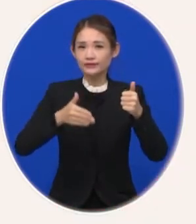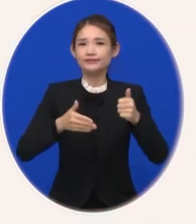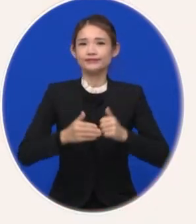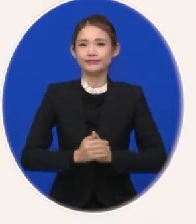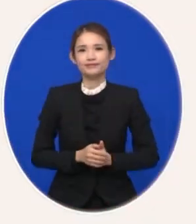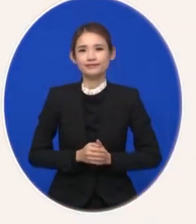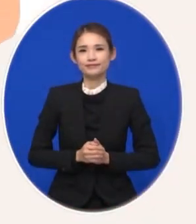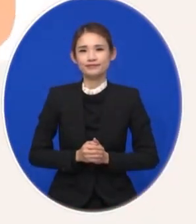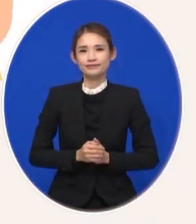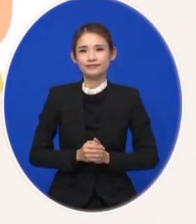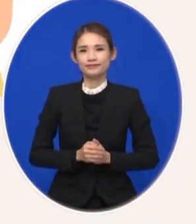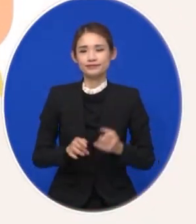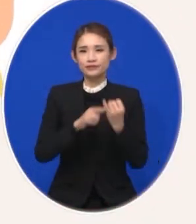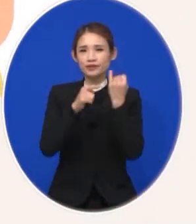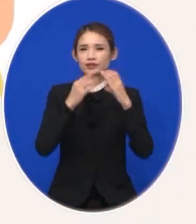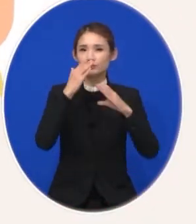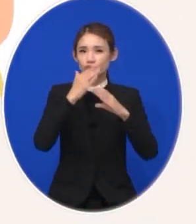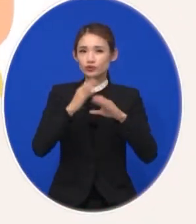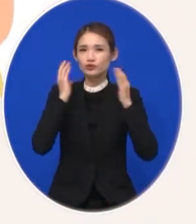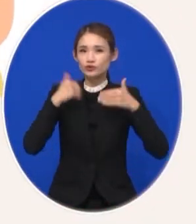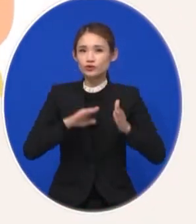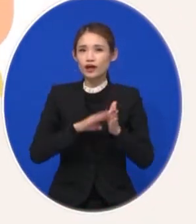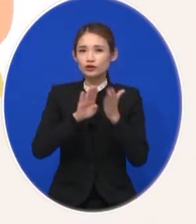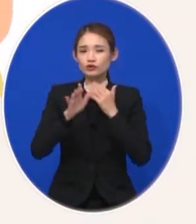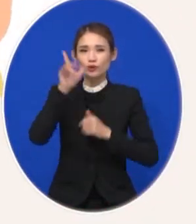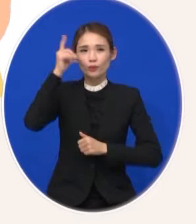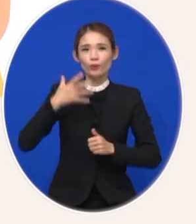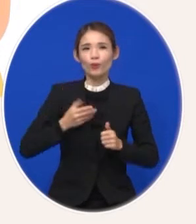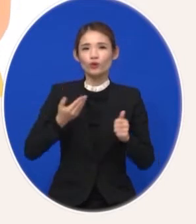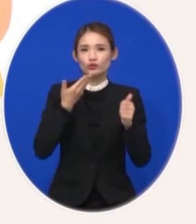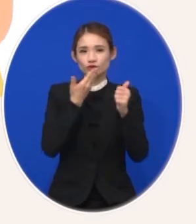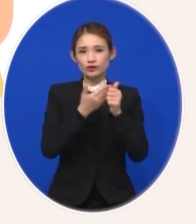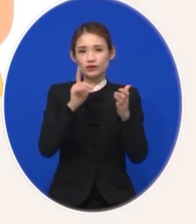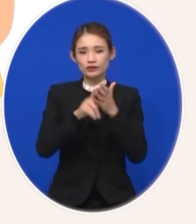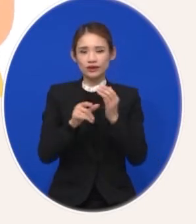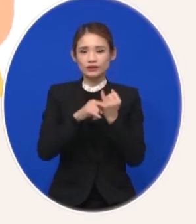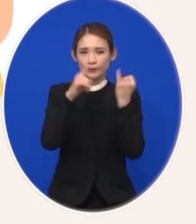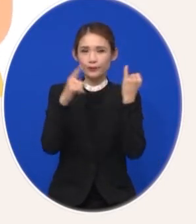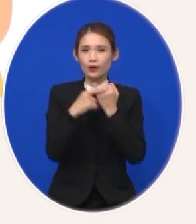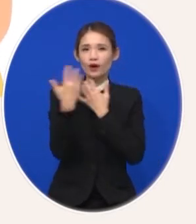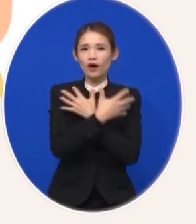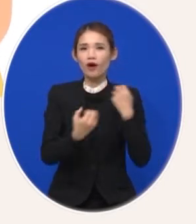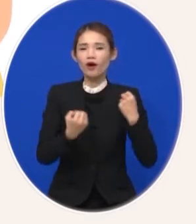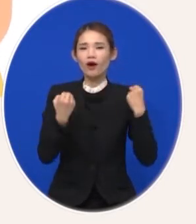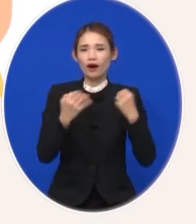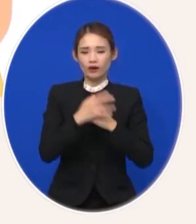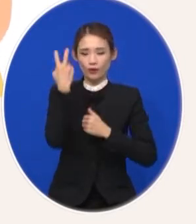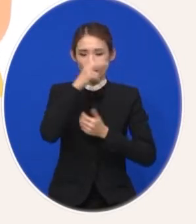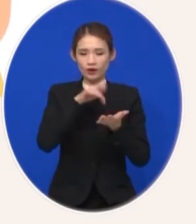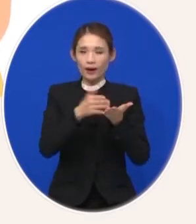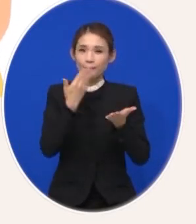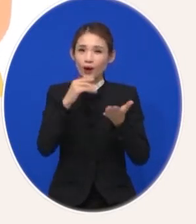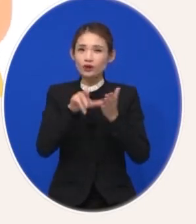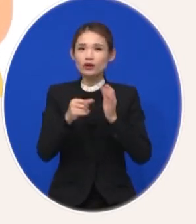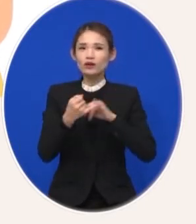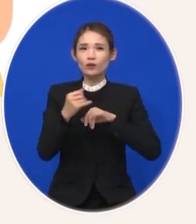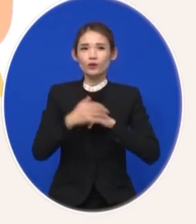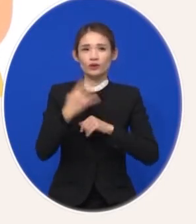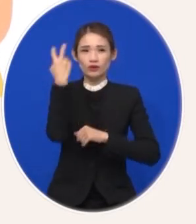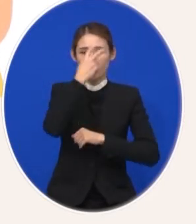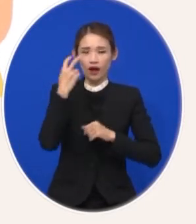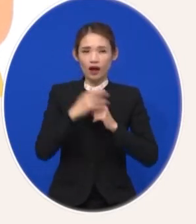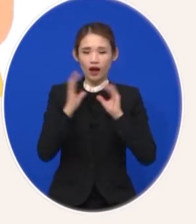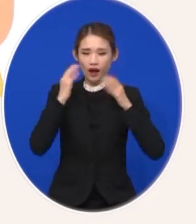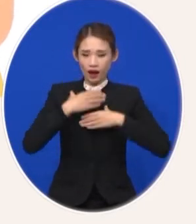복용하세요. 임신 중이나 출산 후 모유 수유 중에 산모의 건강관리를 위한 약물 복용은 태아와